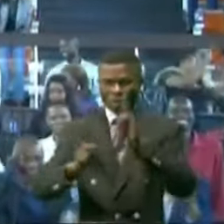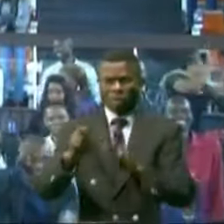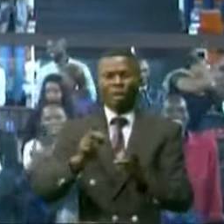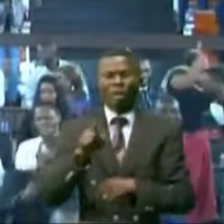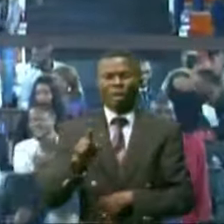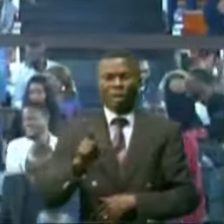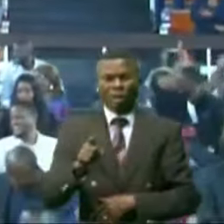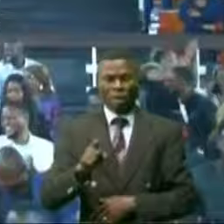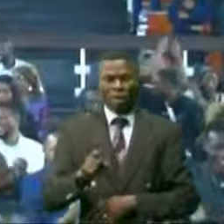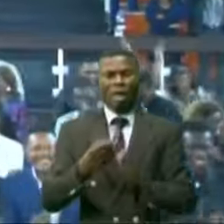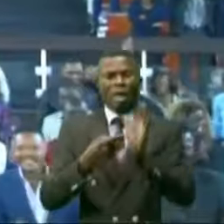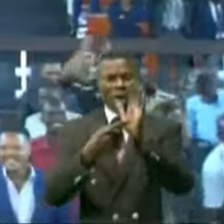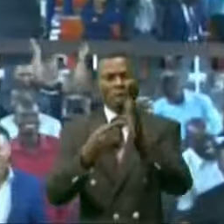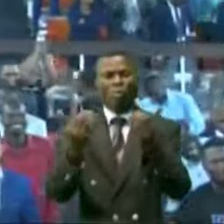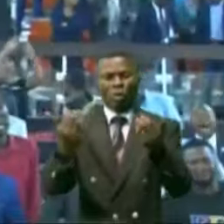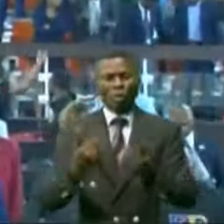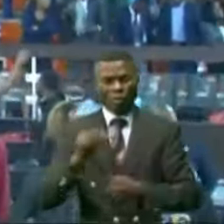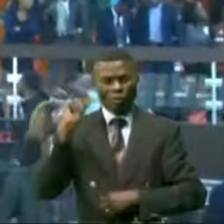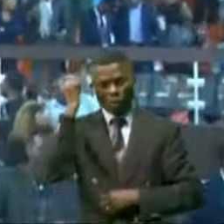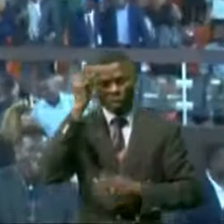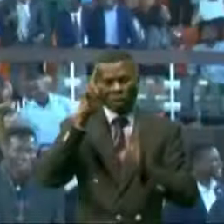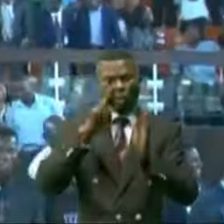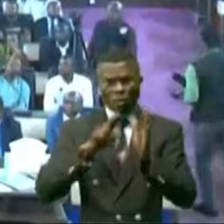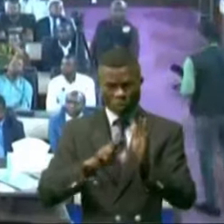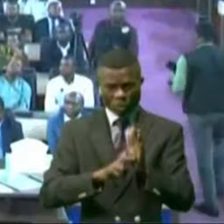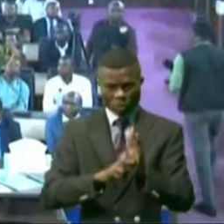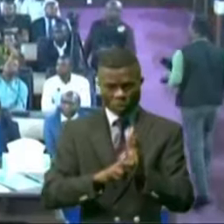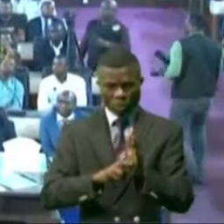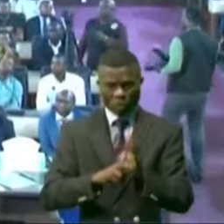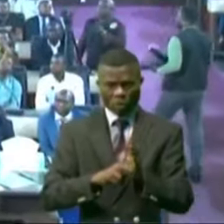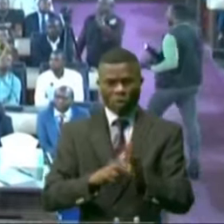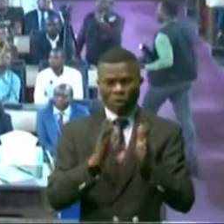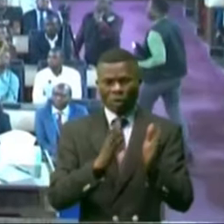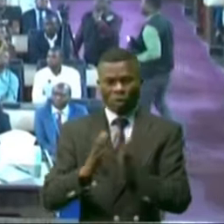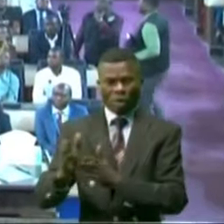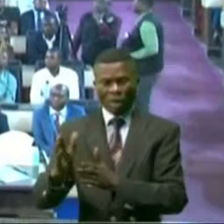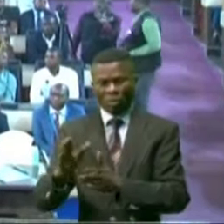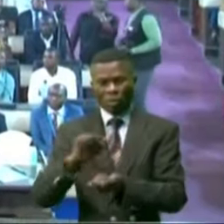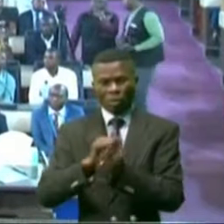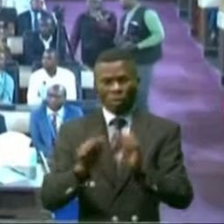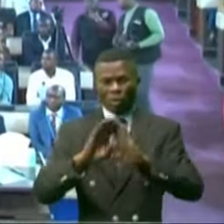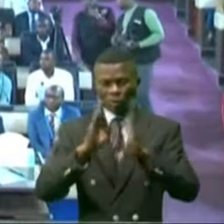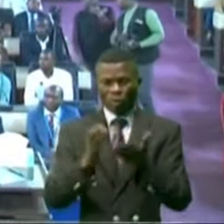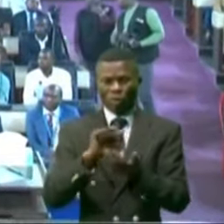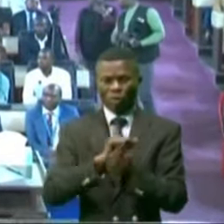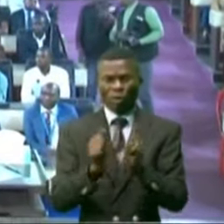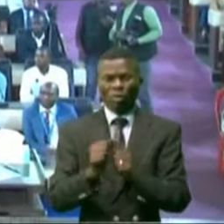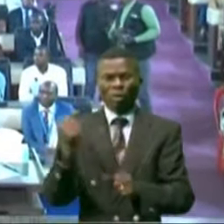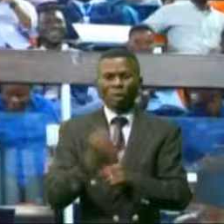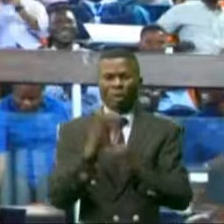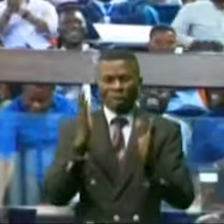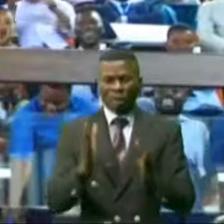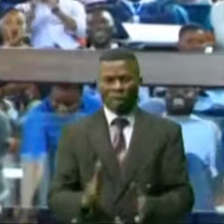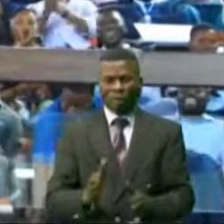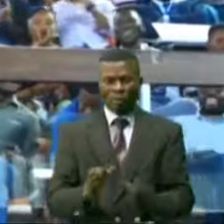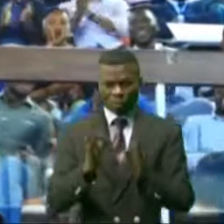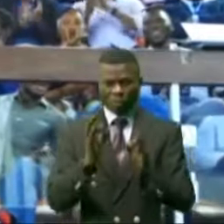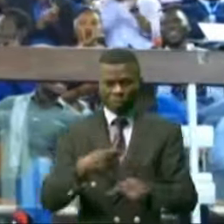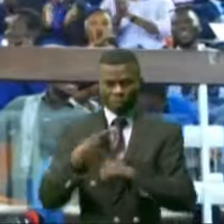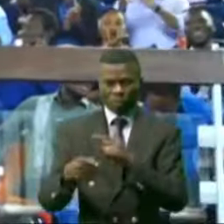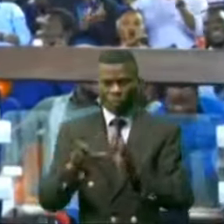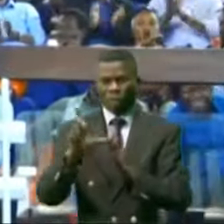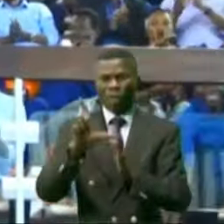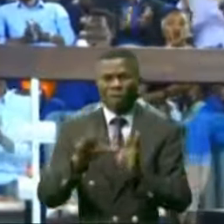Liaou, a démontré la volonté du gouvernement d'œuvrer pour des solutions idoines à toutes sortes de problématiques, partant des